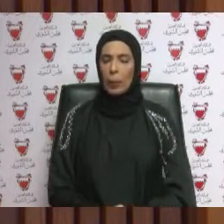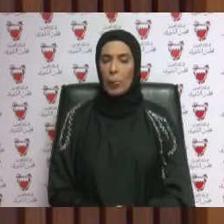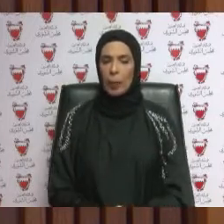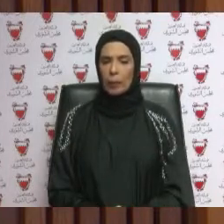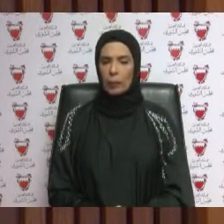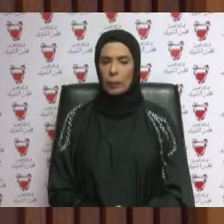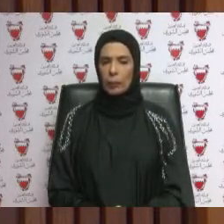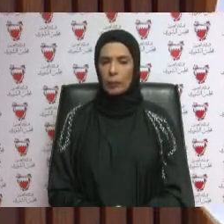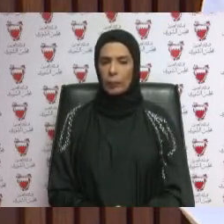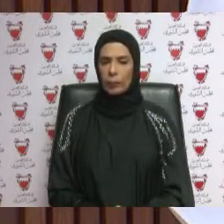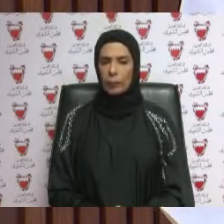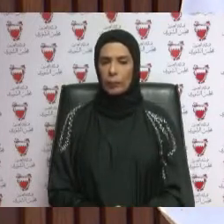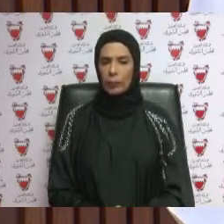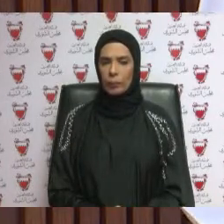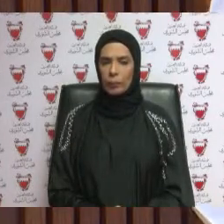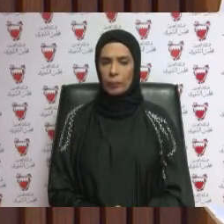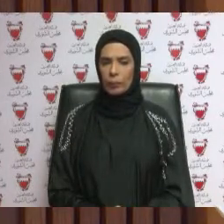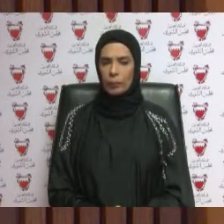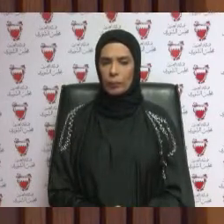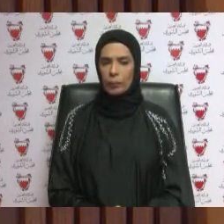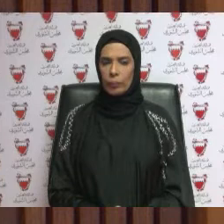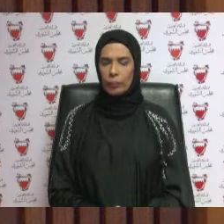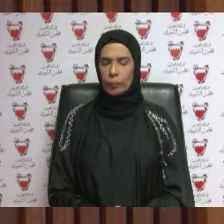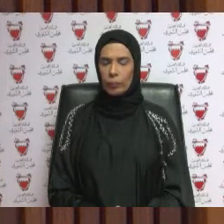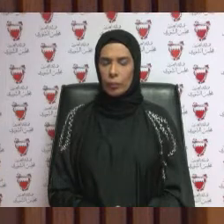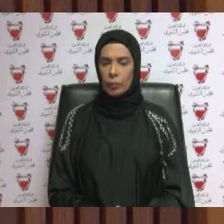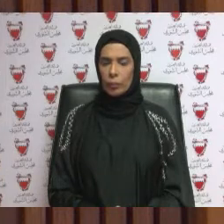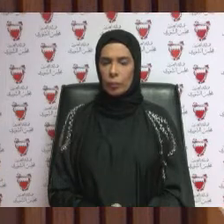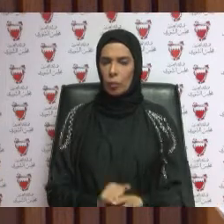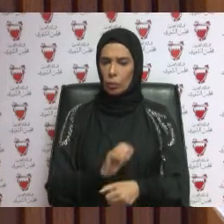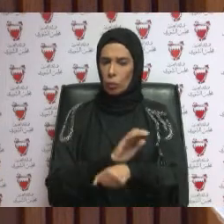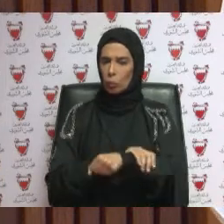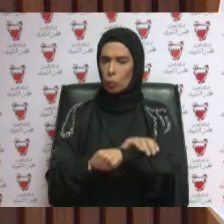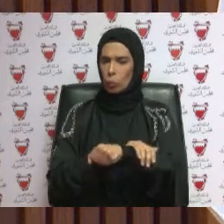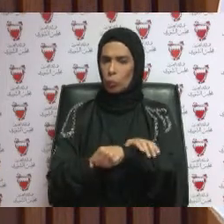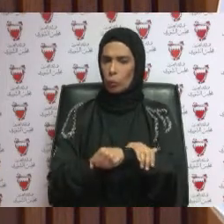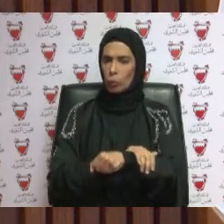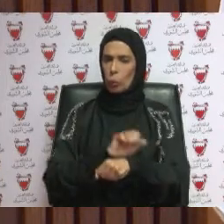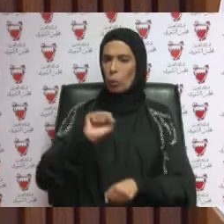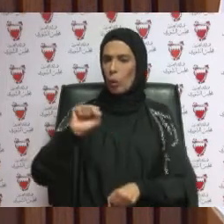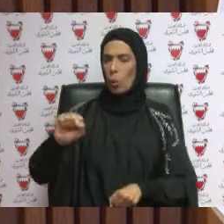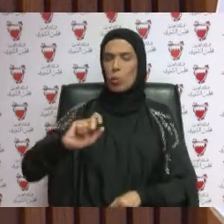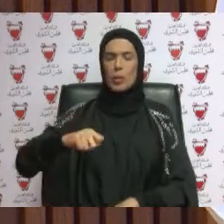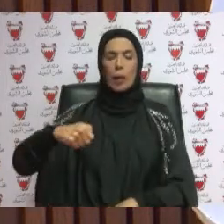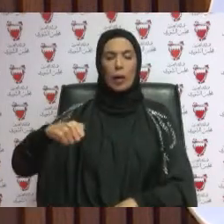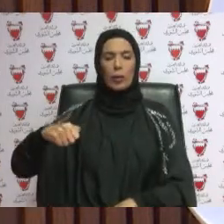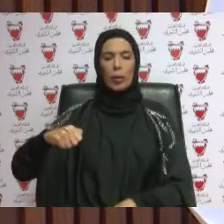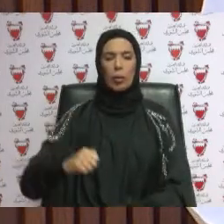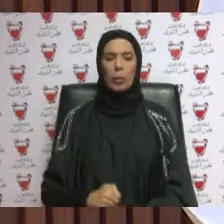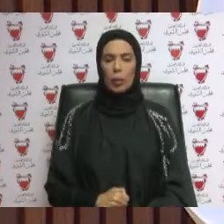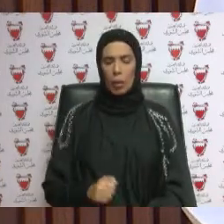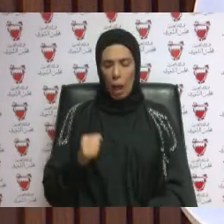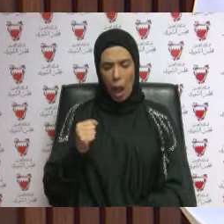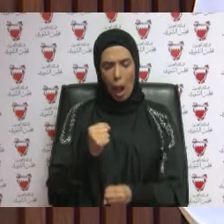ونحن نذكر هذا الموضوع وجهود الجهات المعنية في الدولة التي